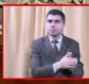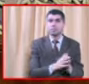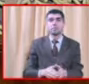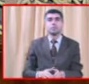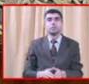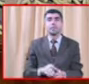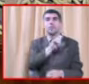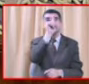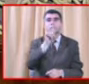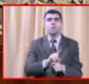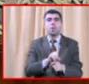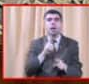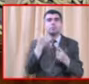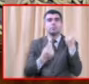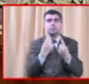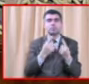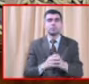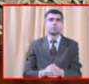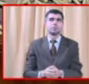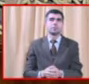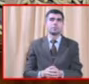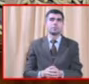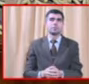تعقيب إضافي؟ تفضل السيد النائب.